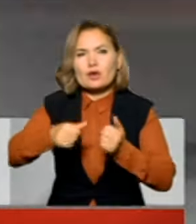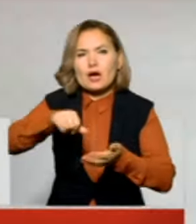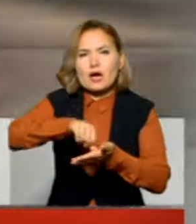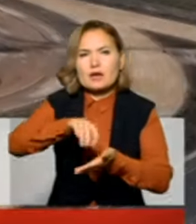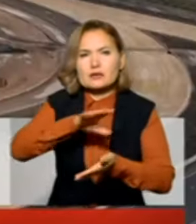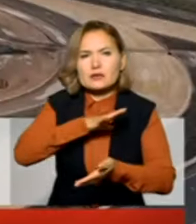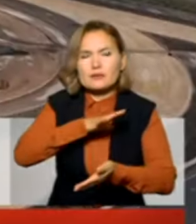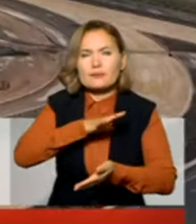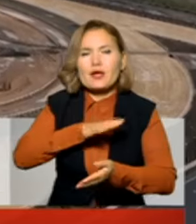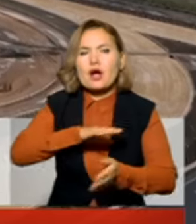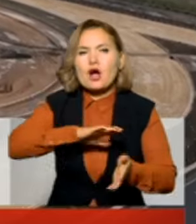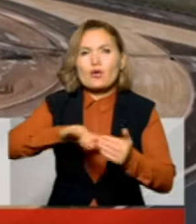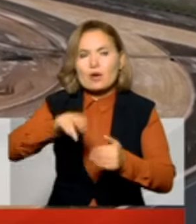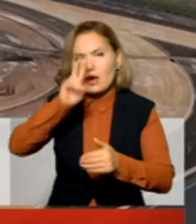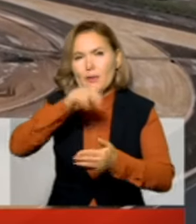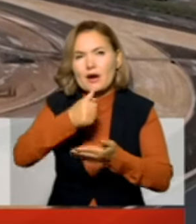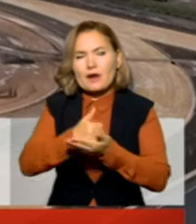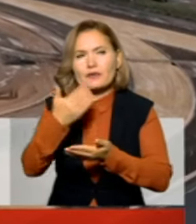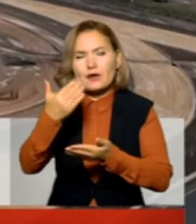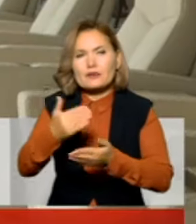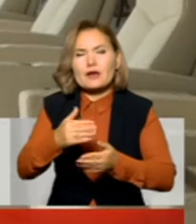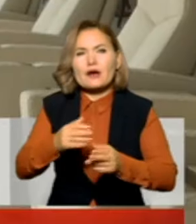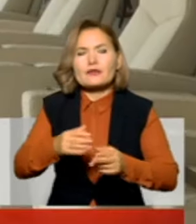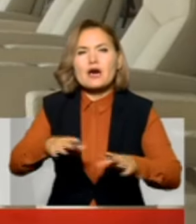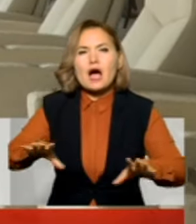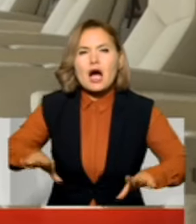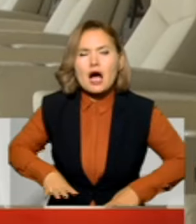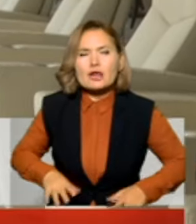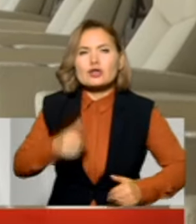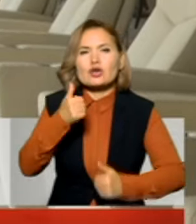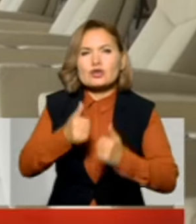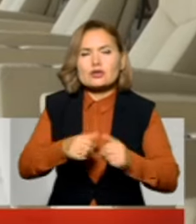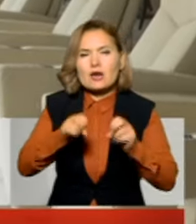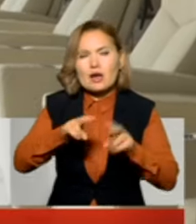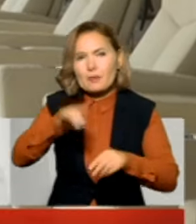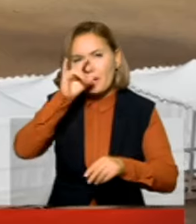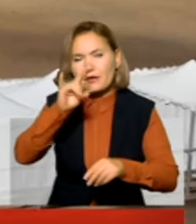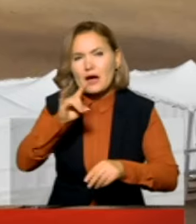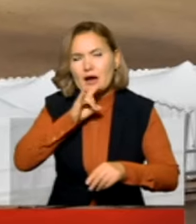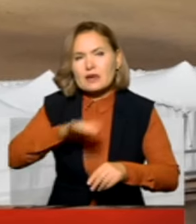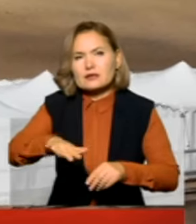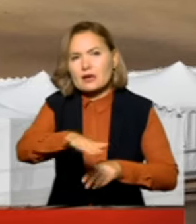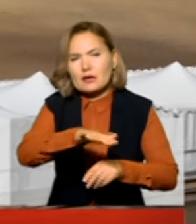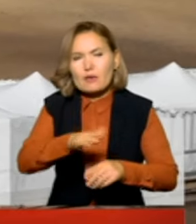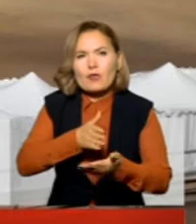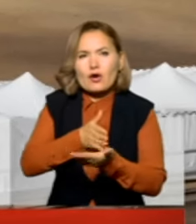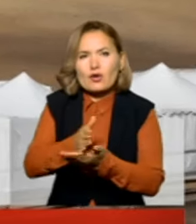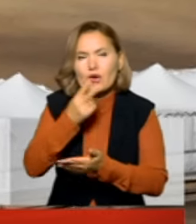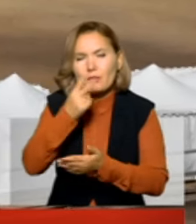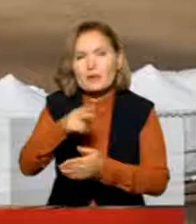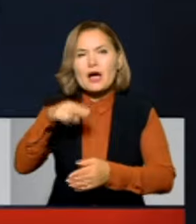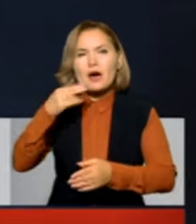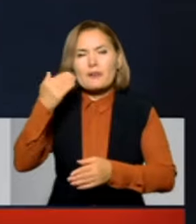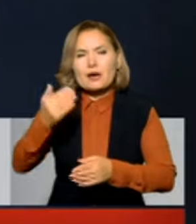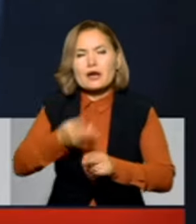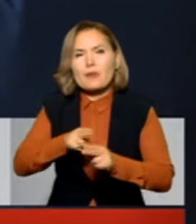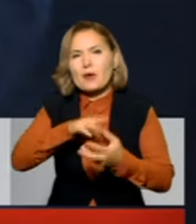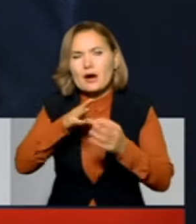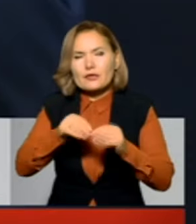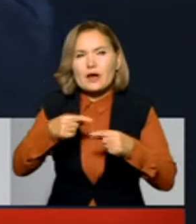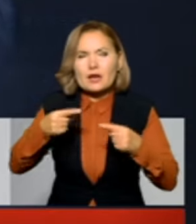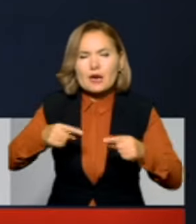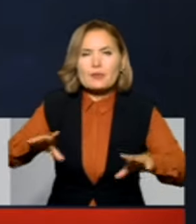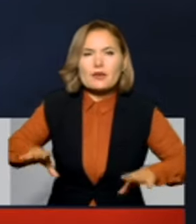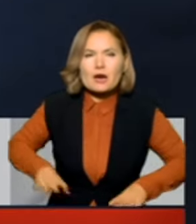қатысқан. Бұдан кейін мемлекет басшысы ат спортынан жарыстар өтетін Қазанат ипподромын аралап көрді. Мұнда президент жамбы ату және